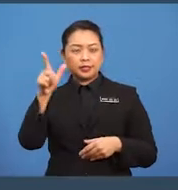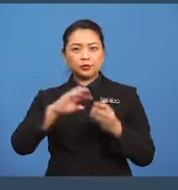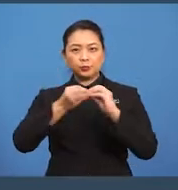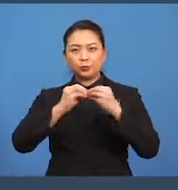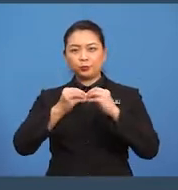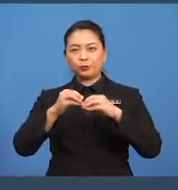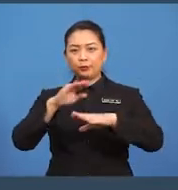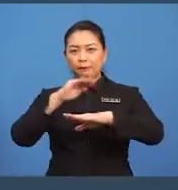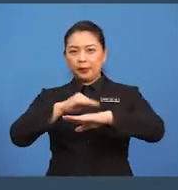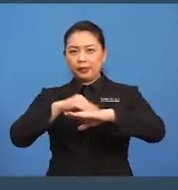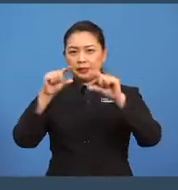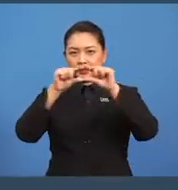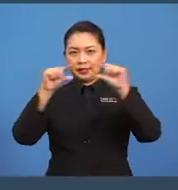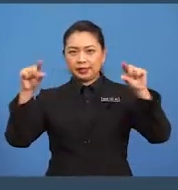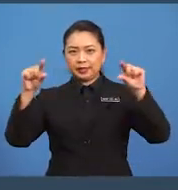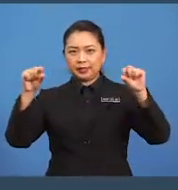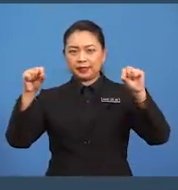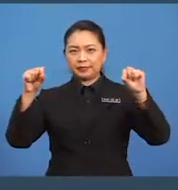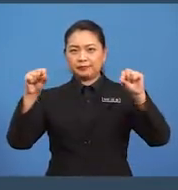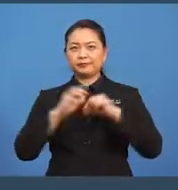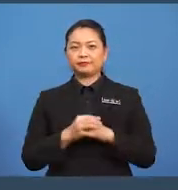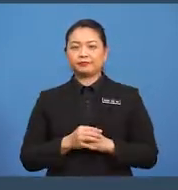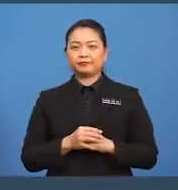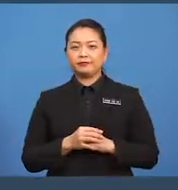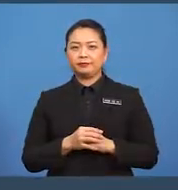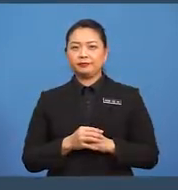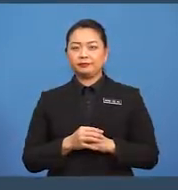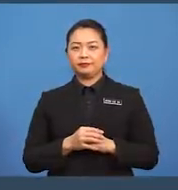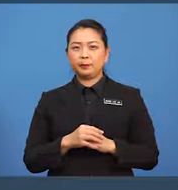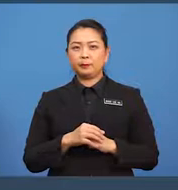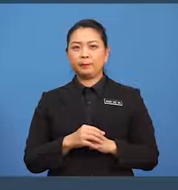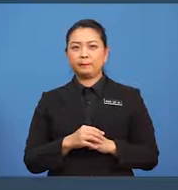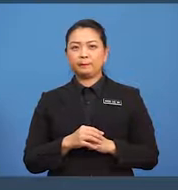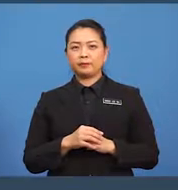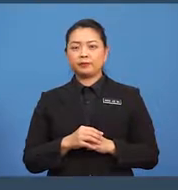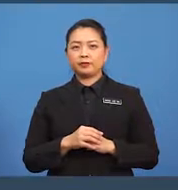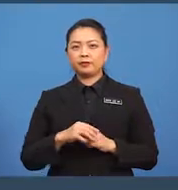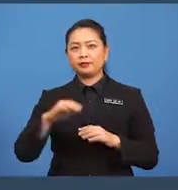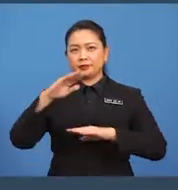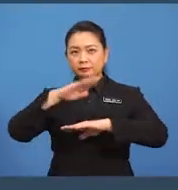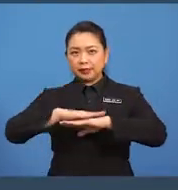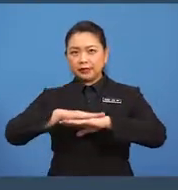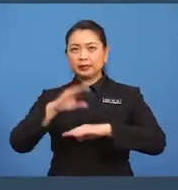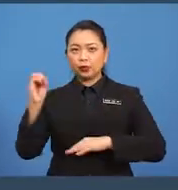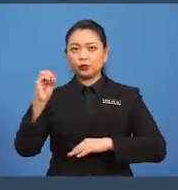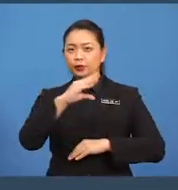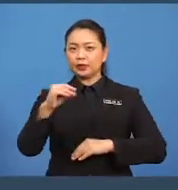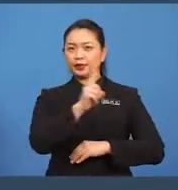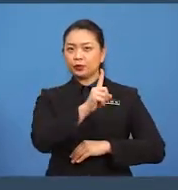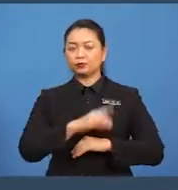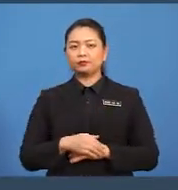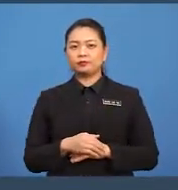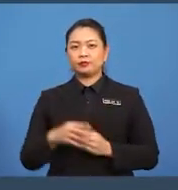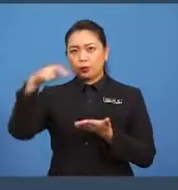nombor-nombor pada senarai yang tinggal. Dan item-item ini berada pada indeks 0 hingga 1.